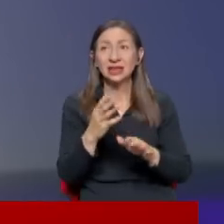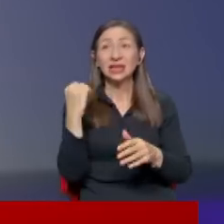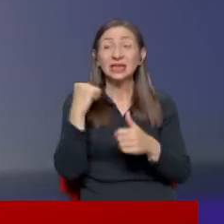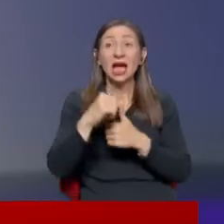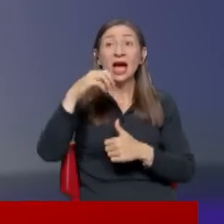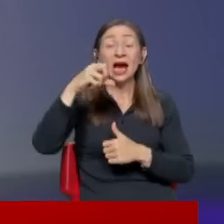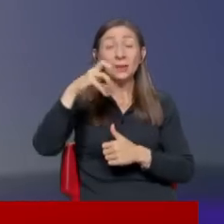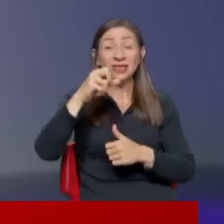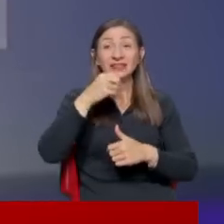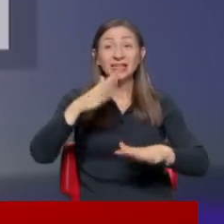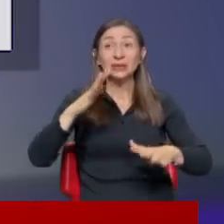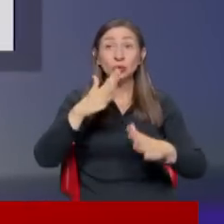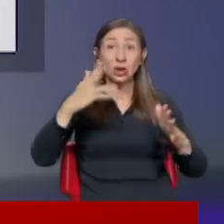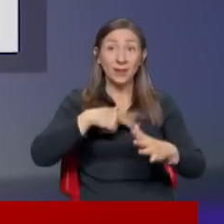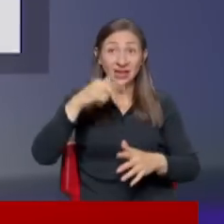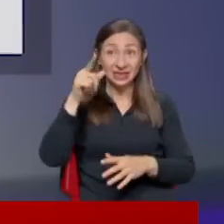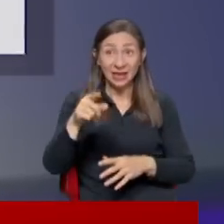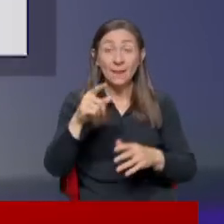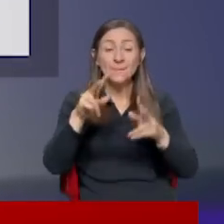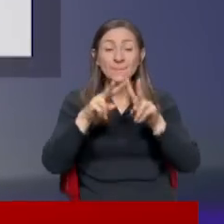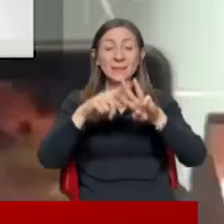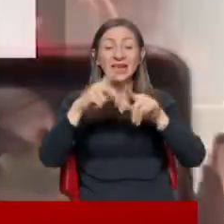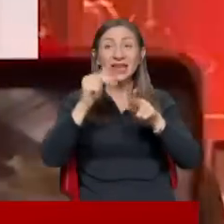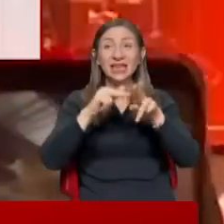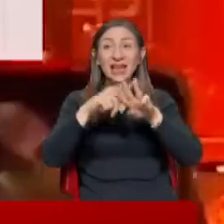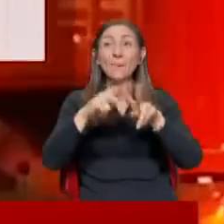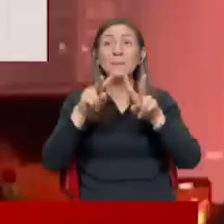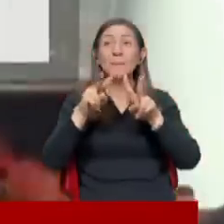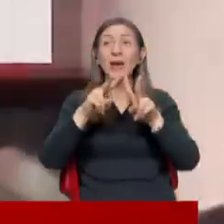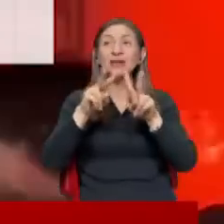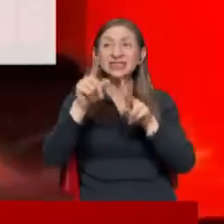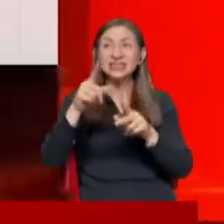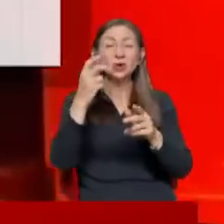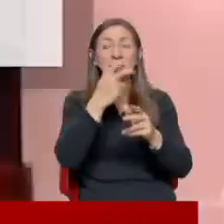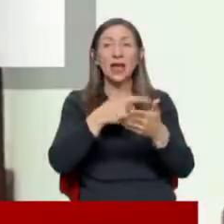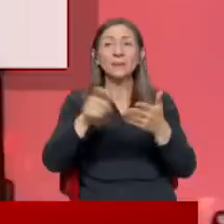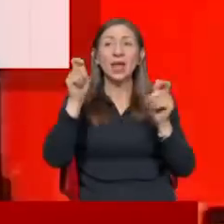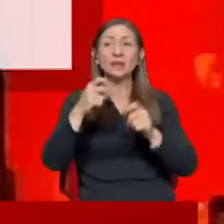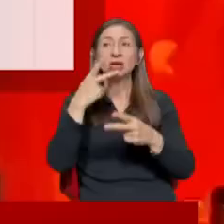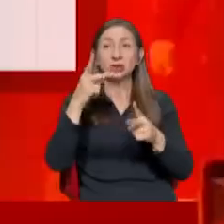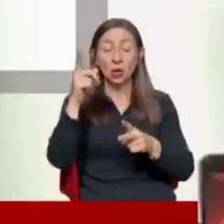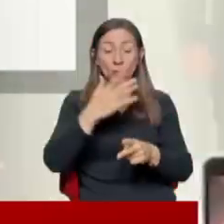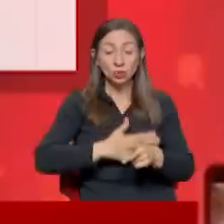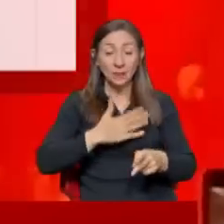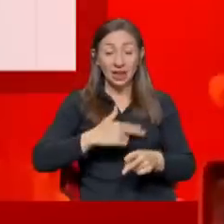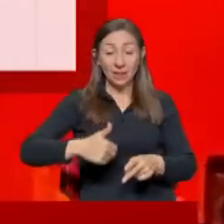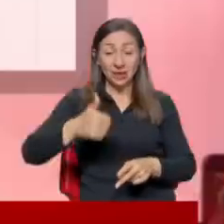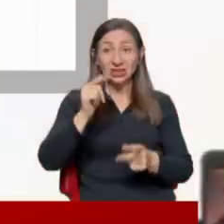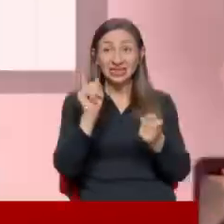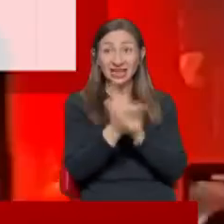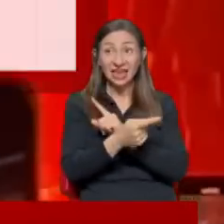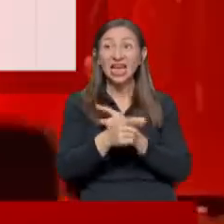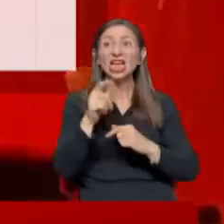AK Partili Denizli Büyükşehir Belediyesi ise Melike Şahin ve Mabel Matiz'in konserini iptal ettiklerini duyurdu. Bursa Belediye Başkanı'nın